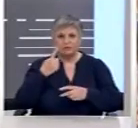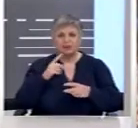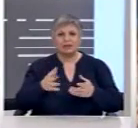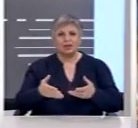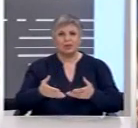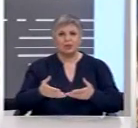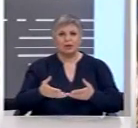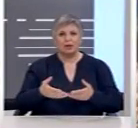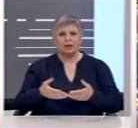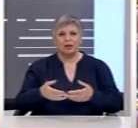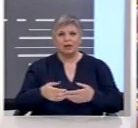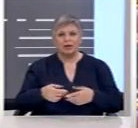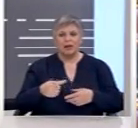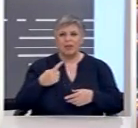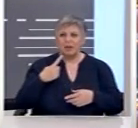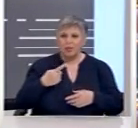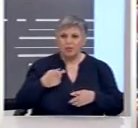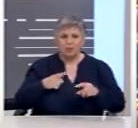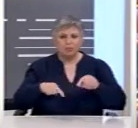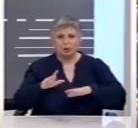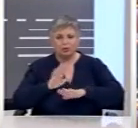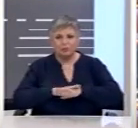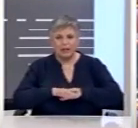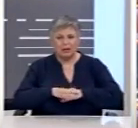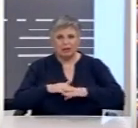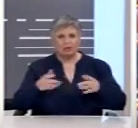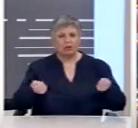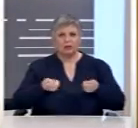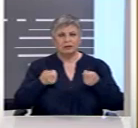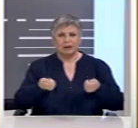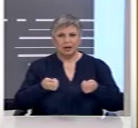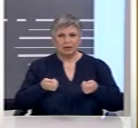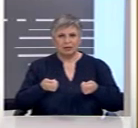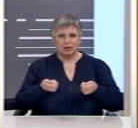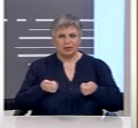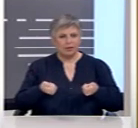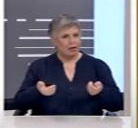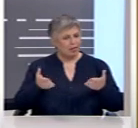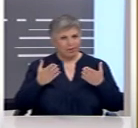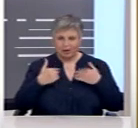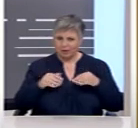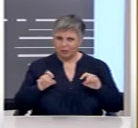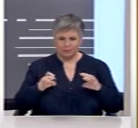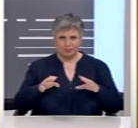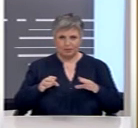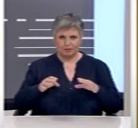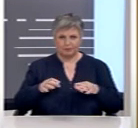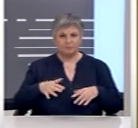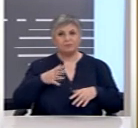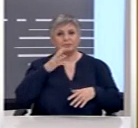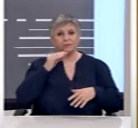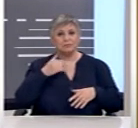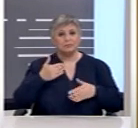να αποδοθούν ευθύνες. Με αυτή την έννοια επαναλαμβάνω ότι από την πλευρά